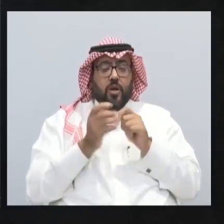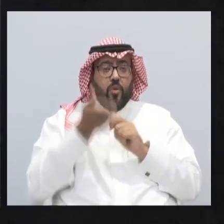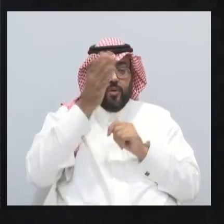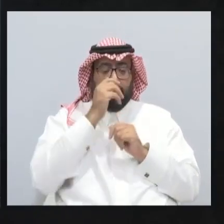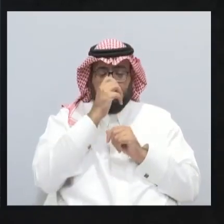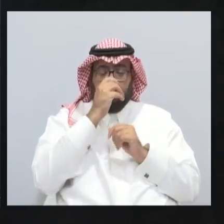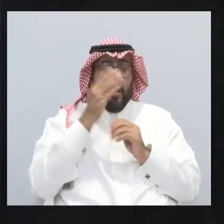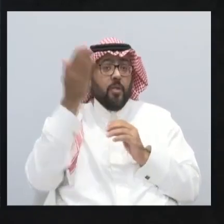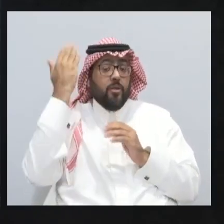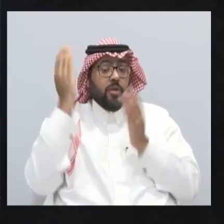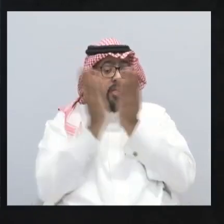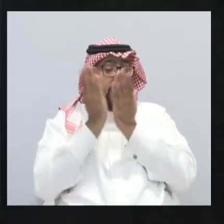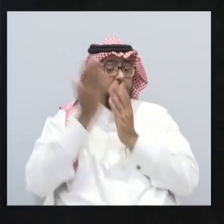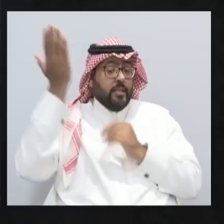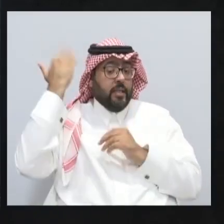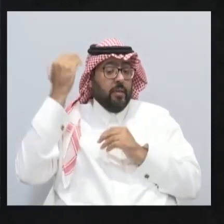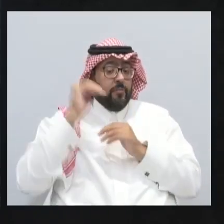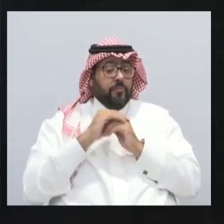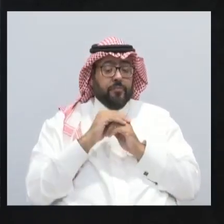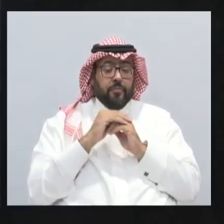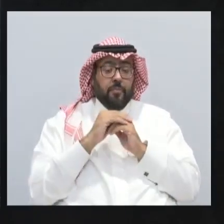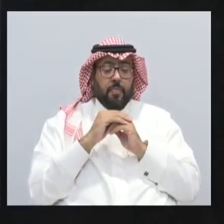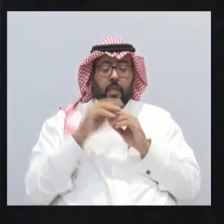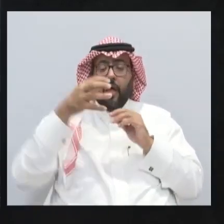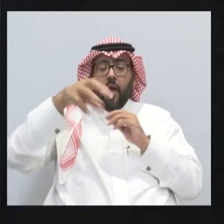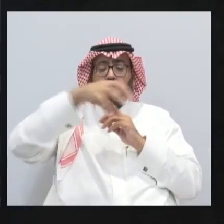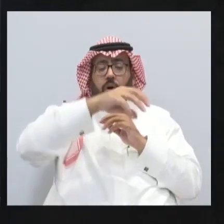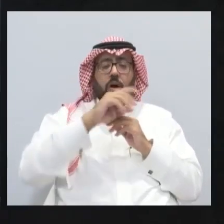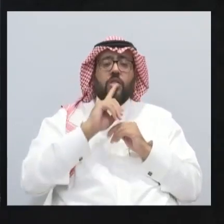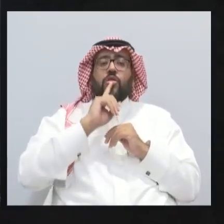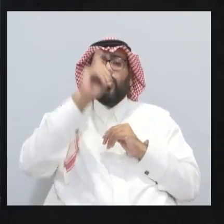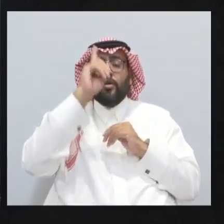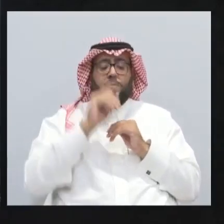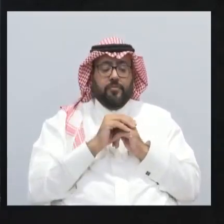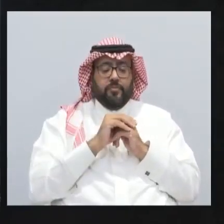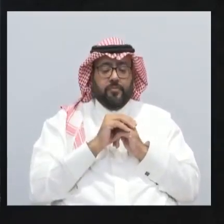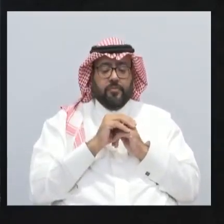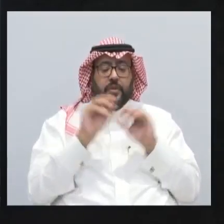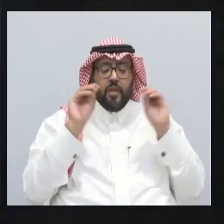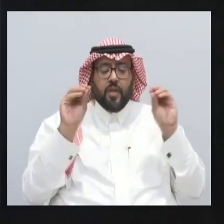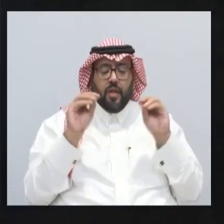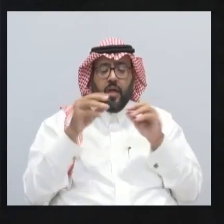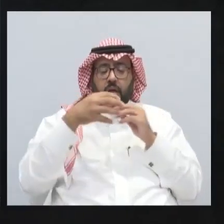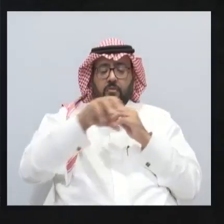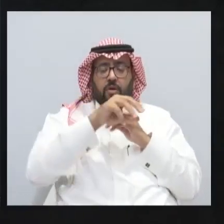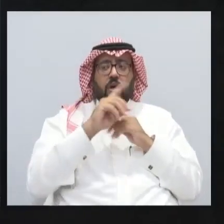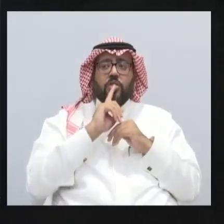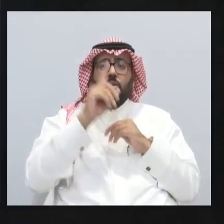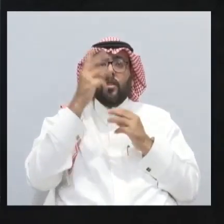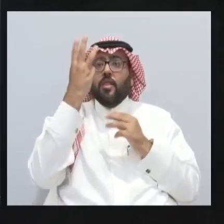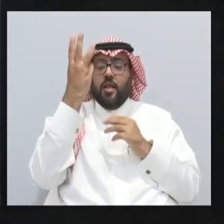في دروس سابقه في اول ما اخذنا انواع التوحيد واقسام التوحيد ذكرنا لكم ان انواع التوحيد